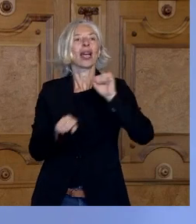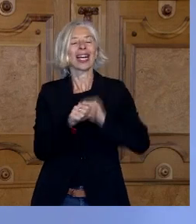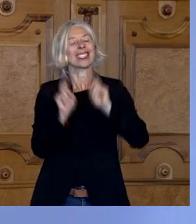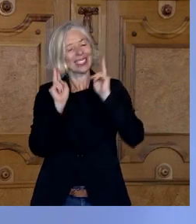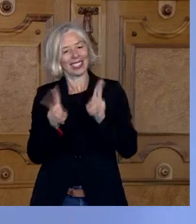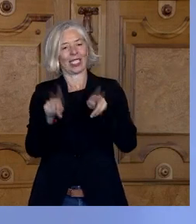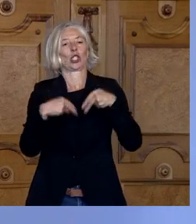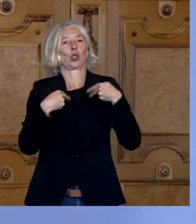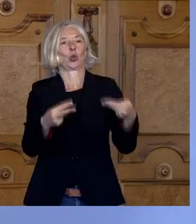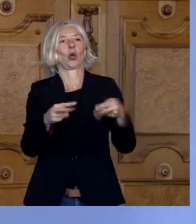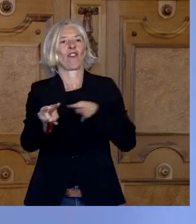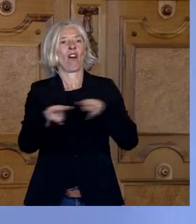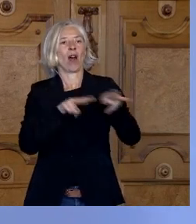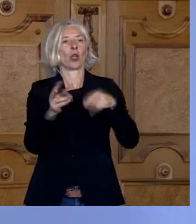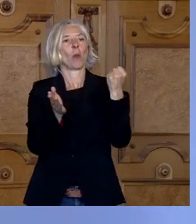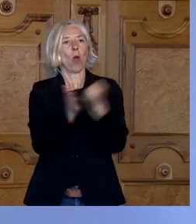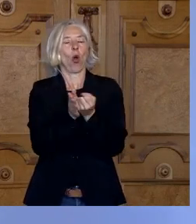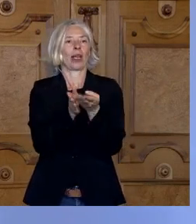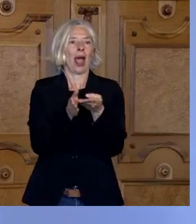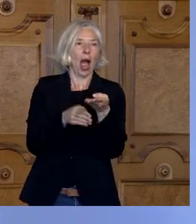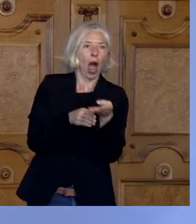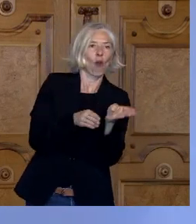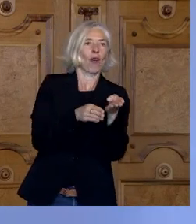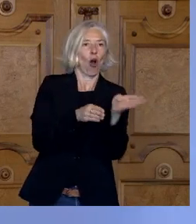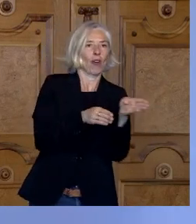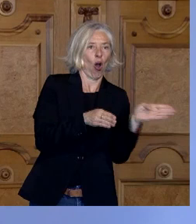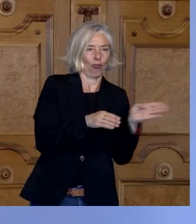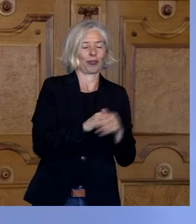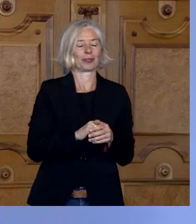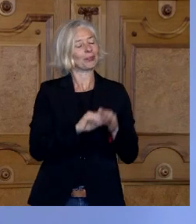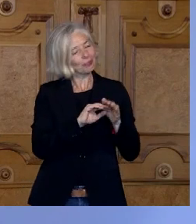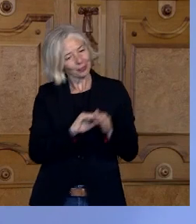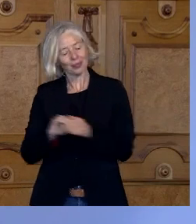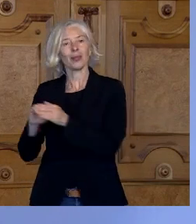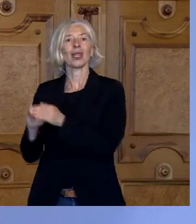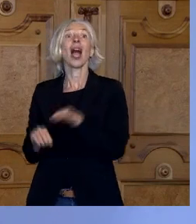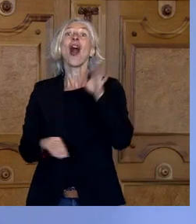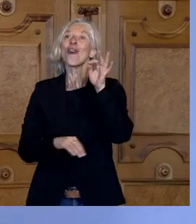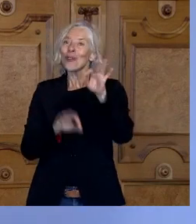können. Was viele Familien freuen wird, ist, dass die Spielplätze wieder geöffnet haben.